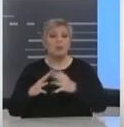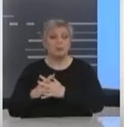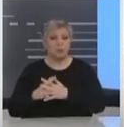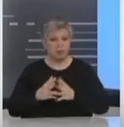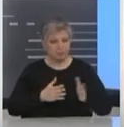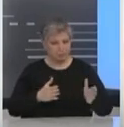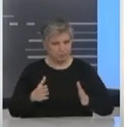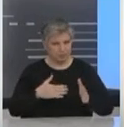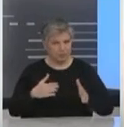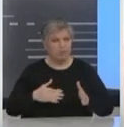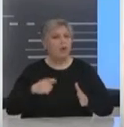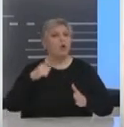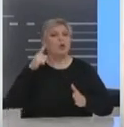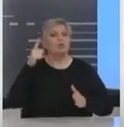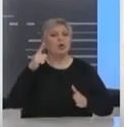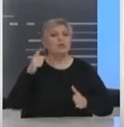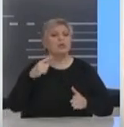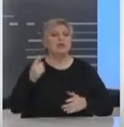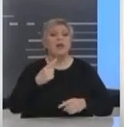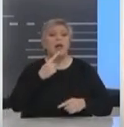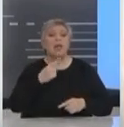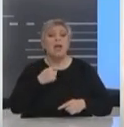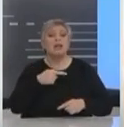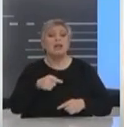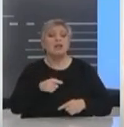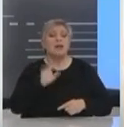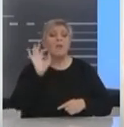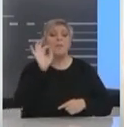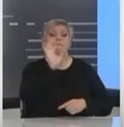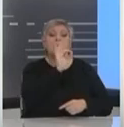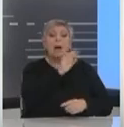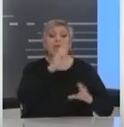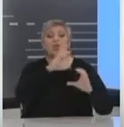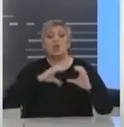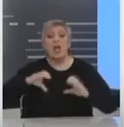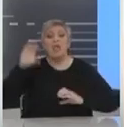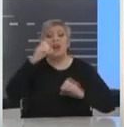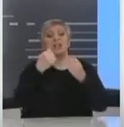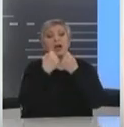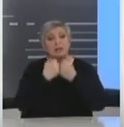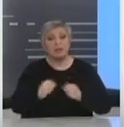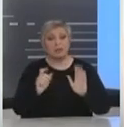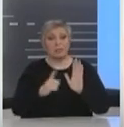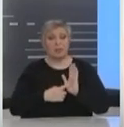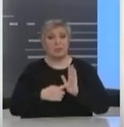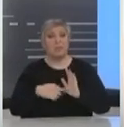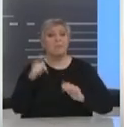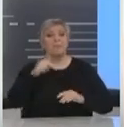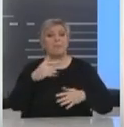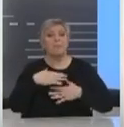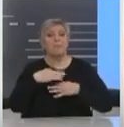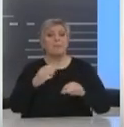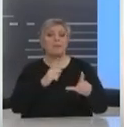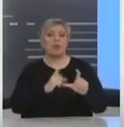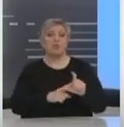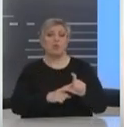να ληφθεί απόφαση για ανεξάρτητη Μακεδονία και Τράκη. Ο πρώτος απεσταλμένος του ΚΚΕ αφορά μόνο το